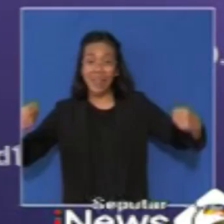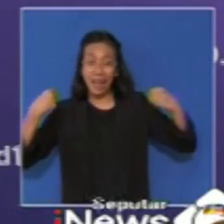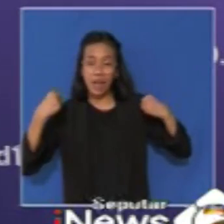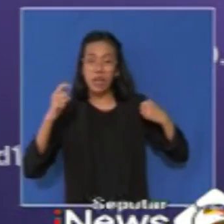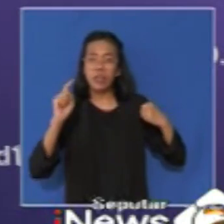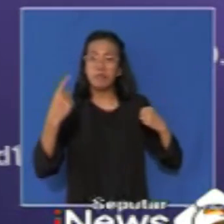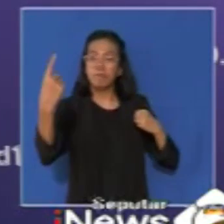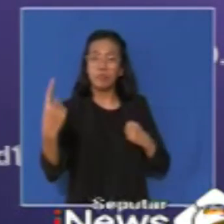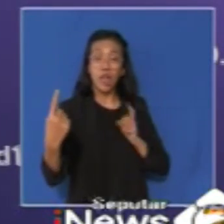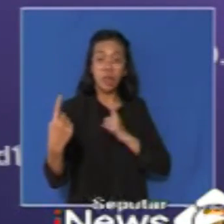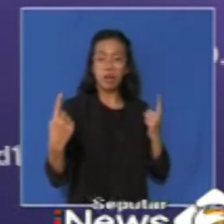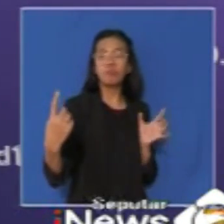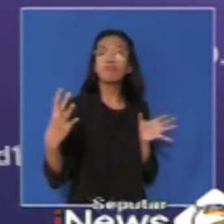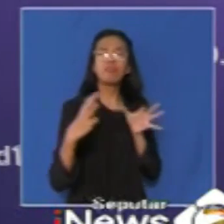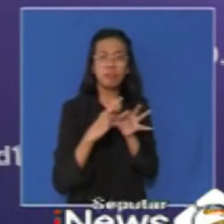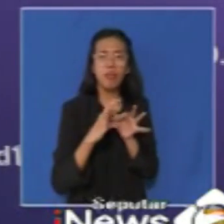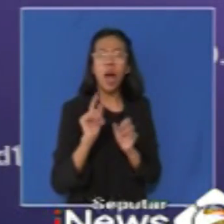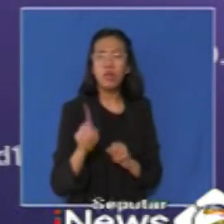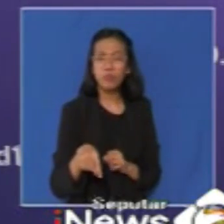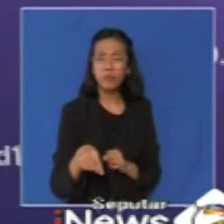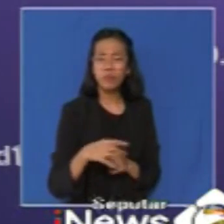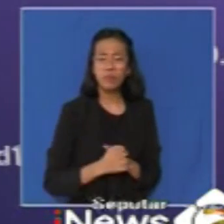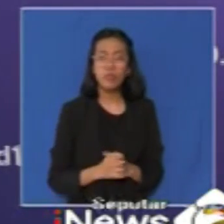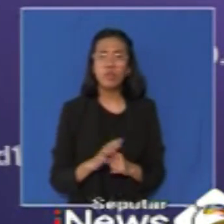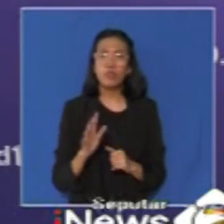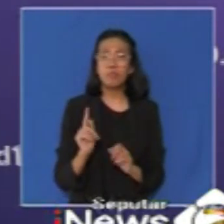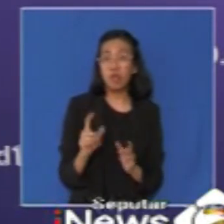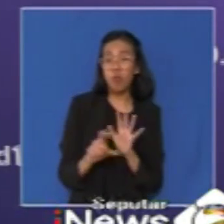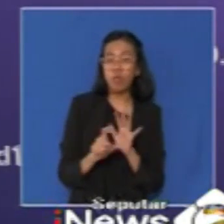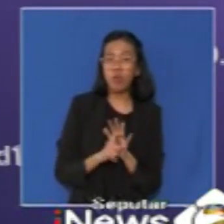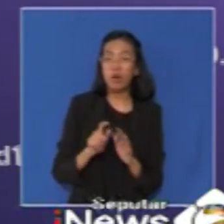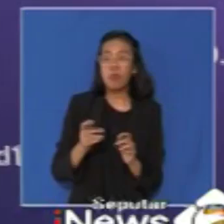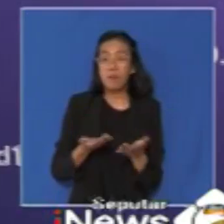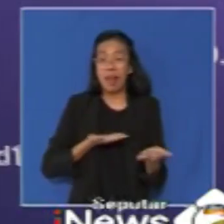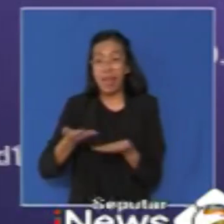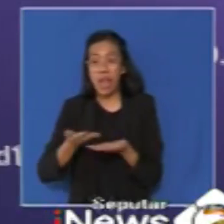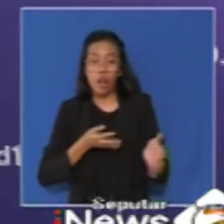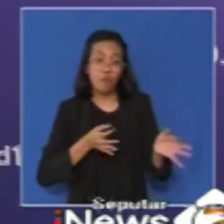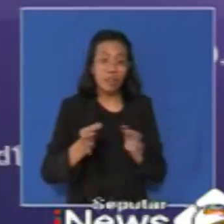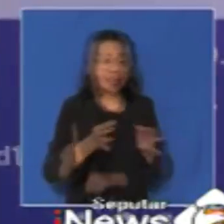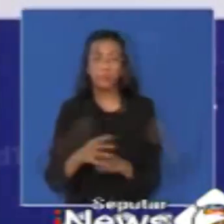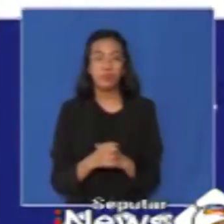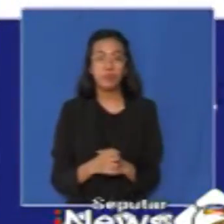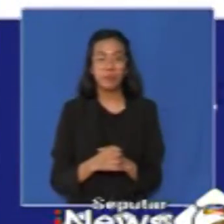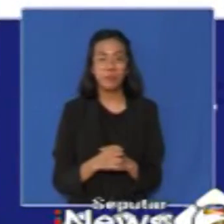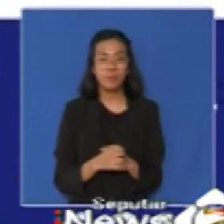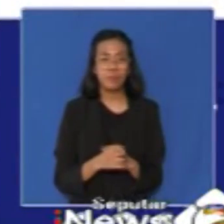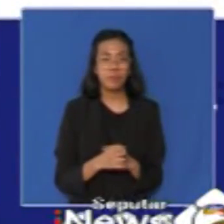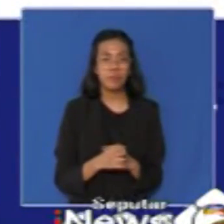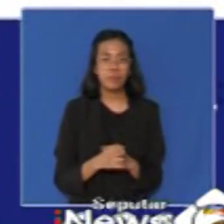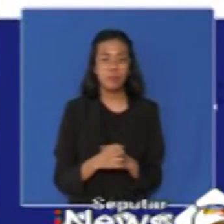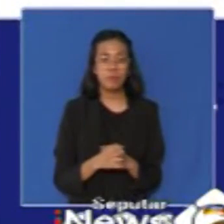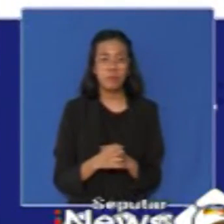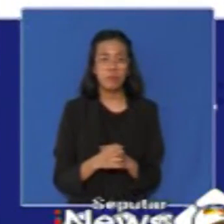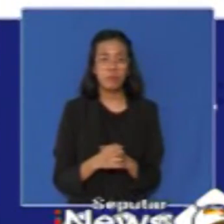manakala kita menjalankan layanan di fasilitas-fasilitas kesehatan kalau kemudian